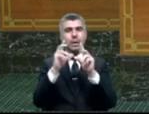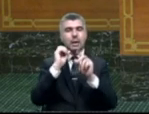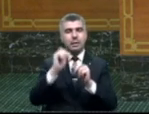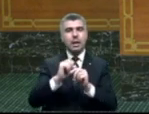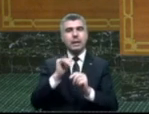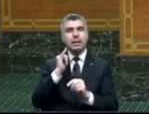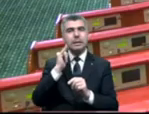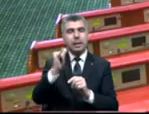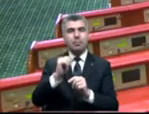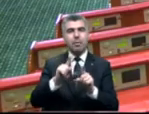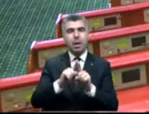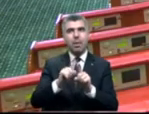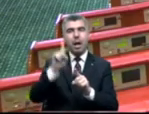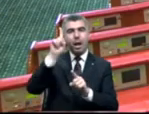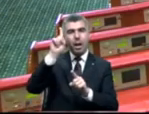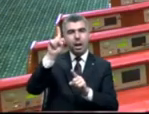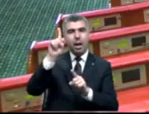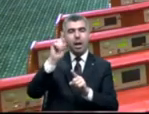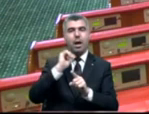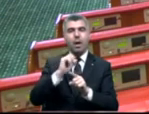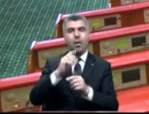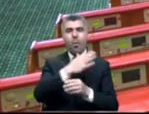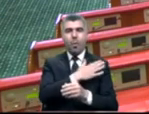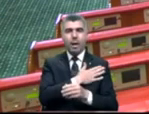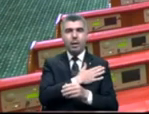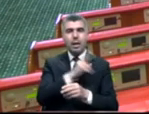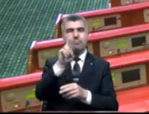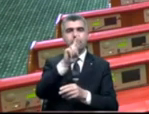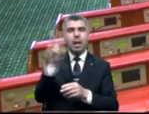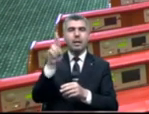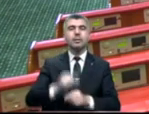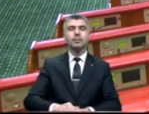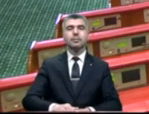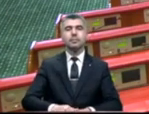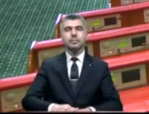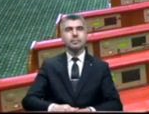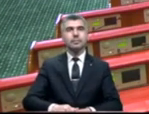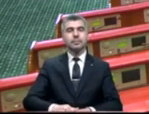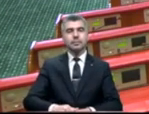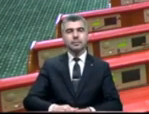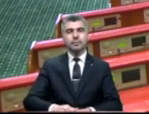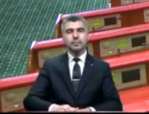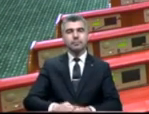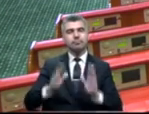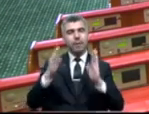أن هنا نحيا، بشعر الله الوطن الملك.